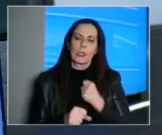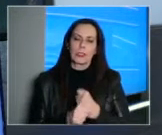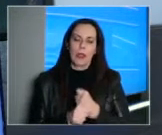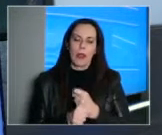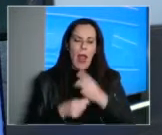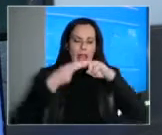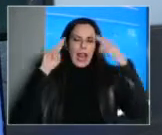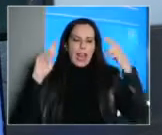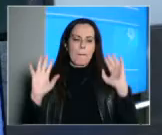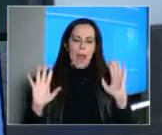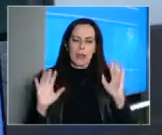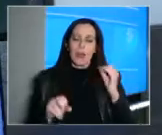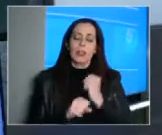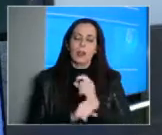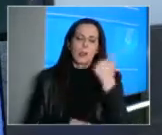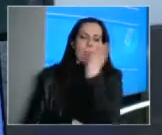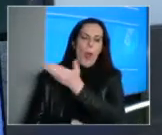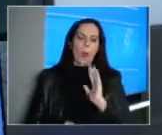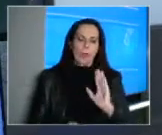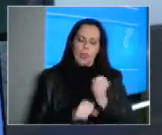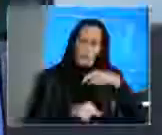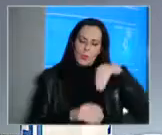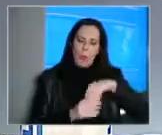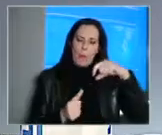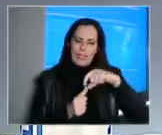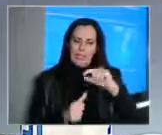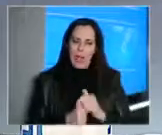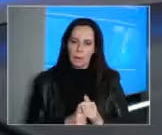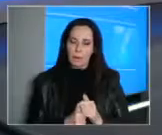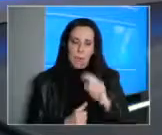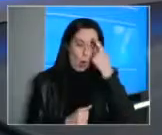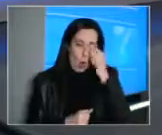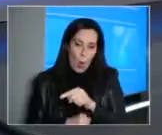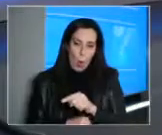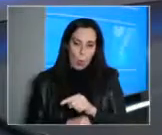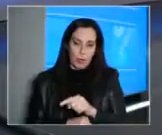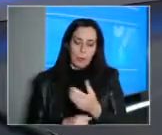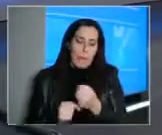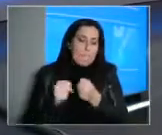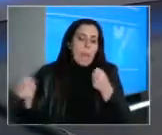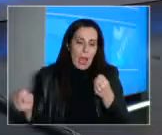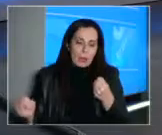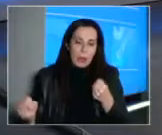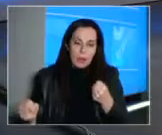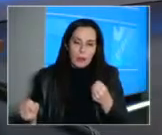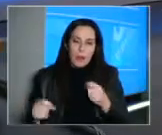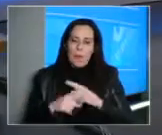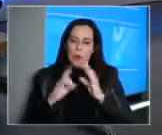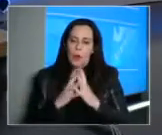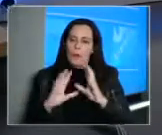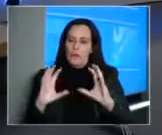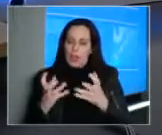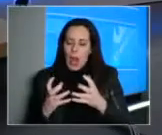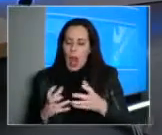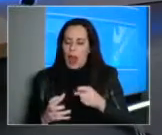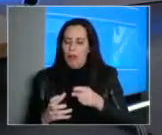לטליבן הפנימי שלה, תעשו את זה החוצה, אל תעשו את זה בפנים. עוד הוא במתח מתמיד בין ה-BGP לבין מפלגת